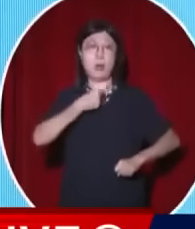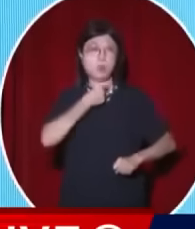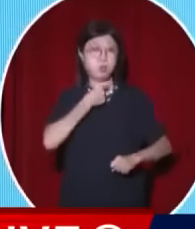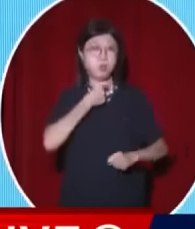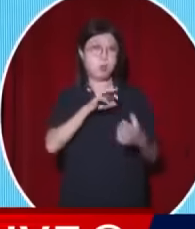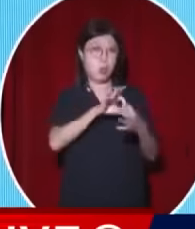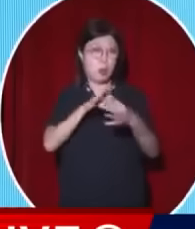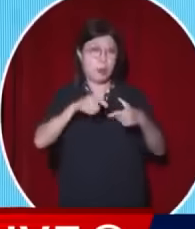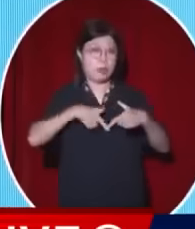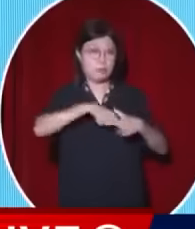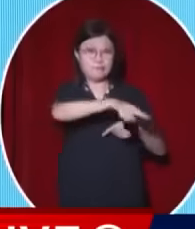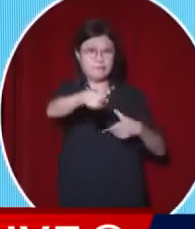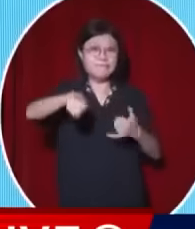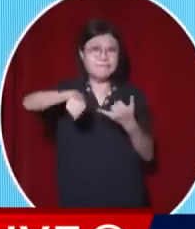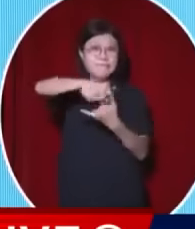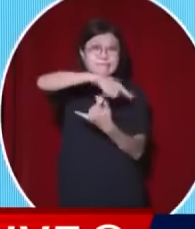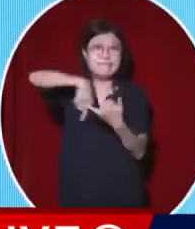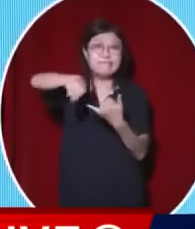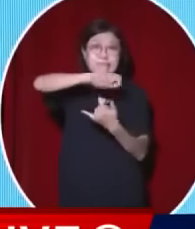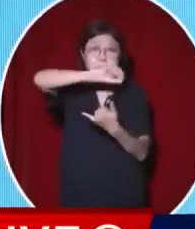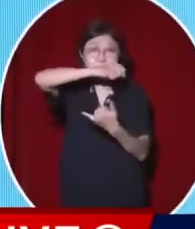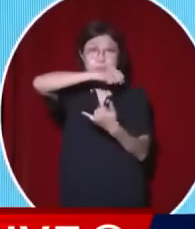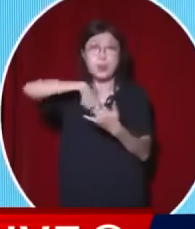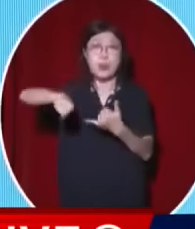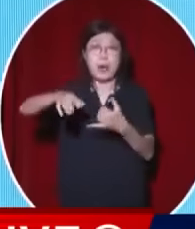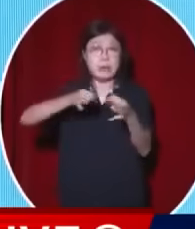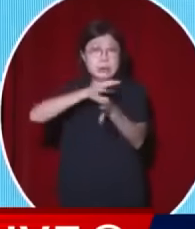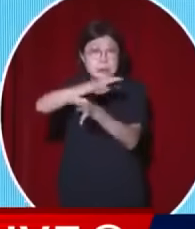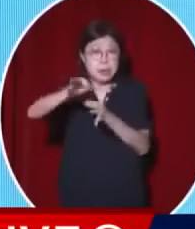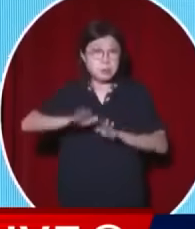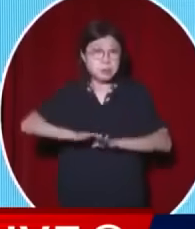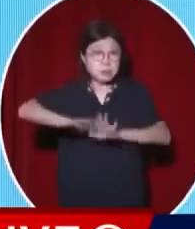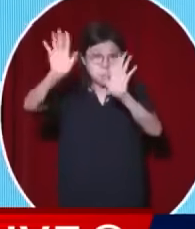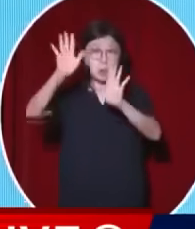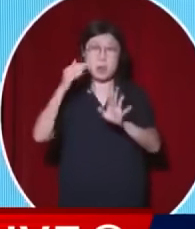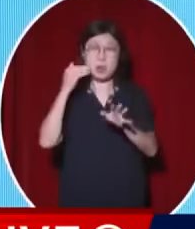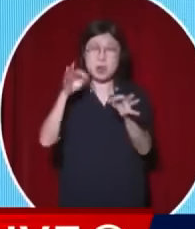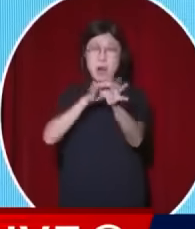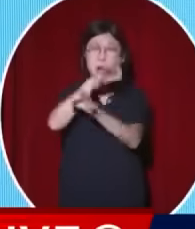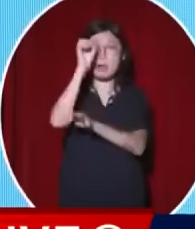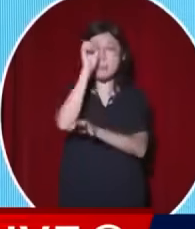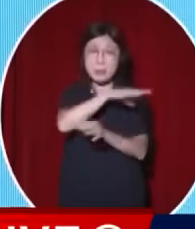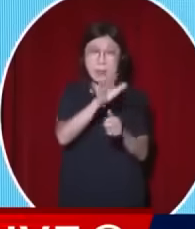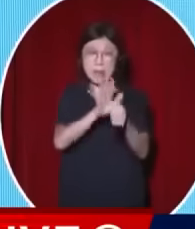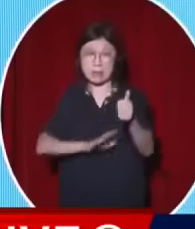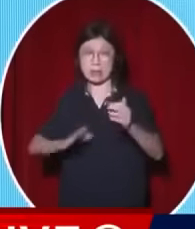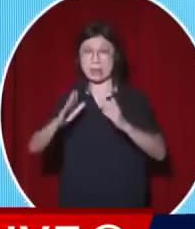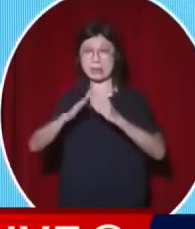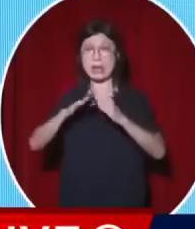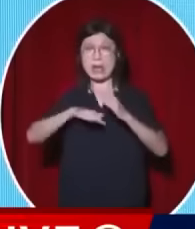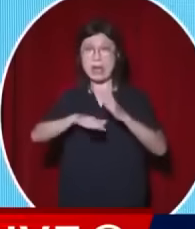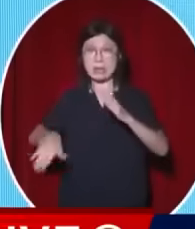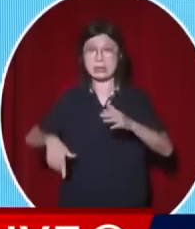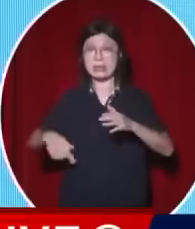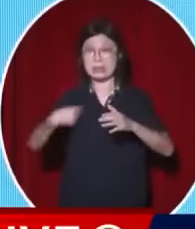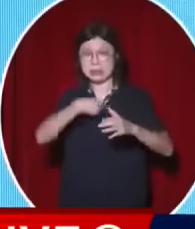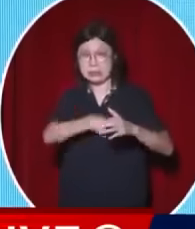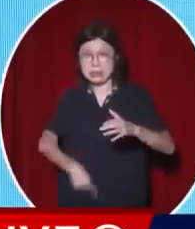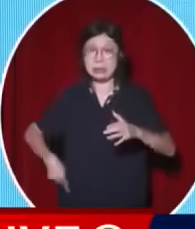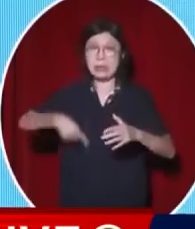济。经济一旦下滑，人的精神就会受到影响，接着可能就是家庭破碎，甚至于一蹶不